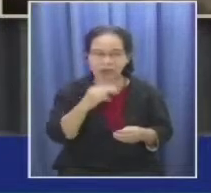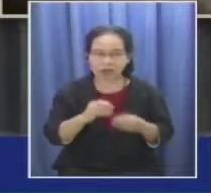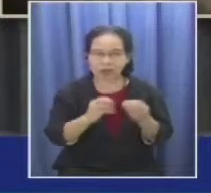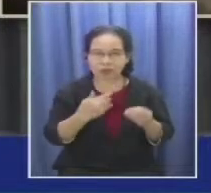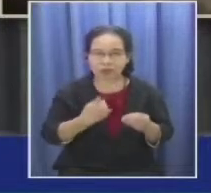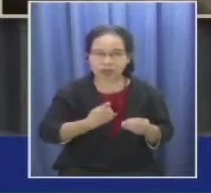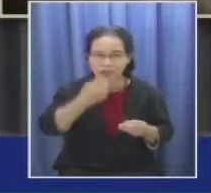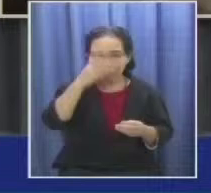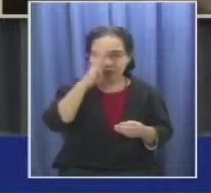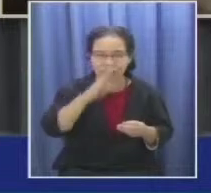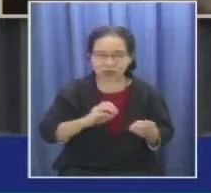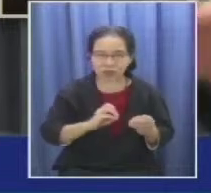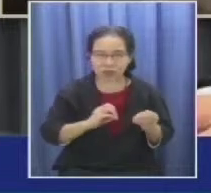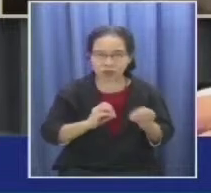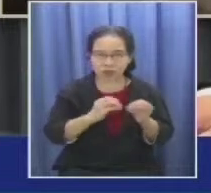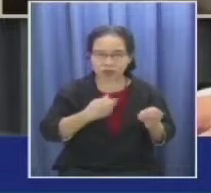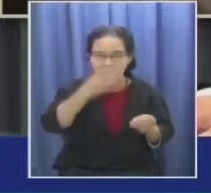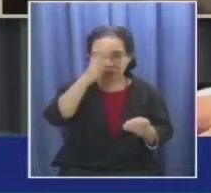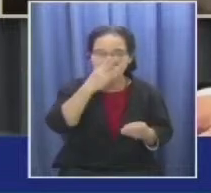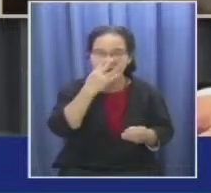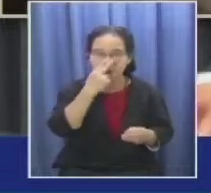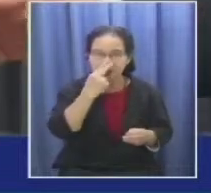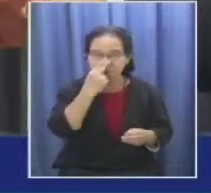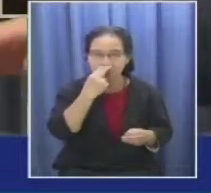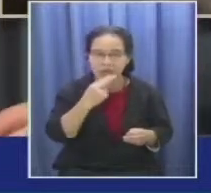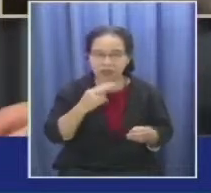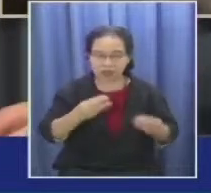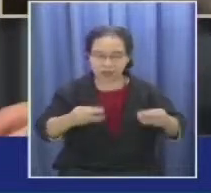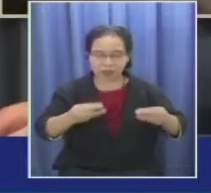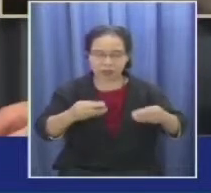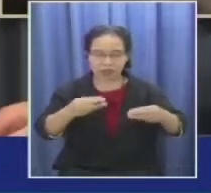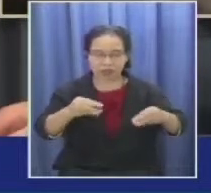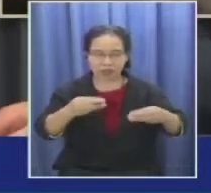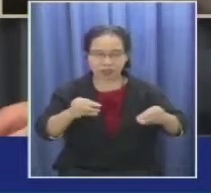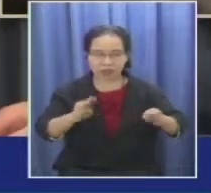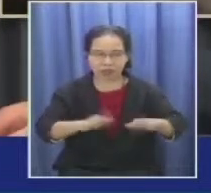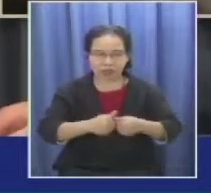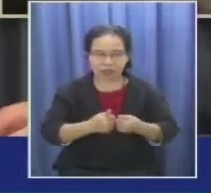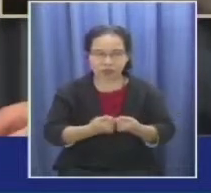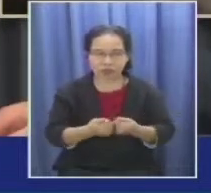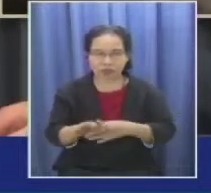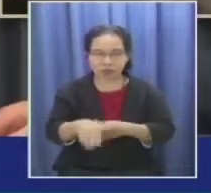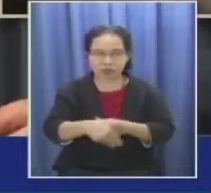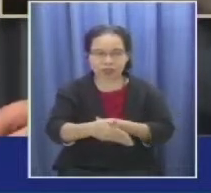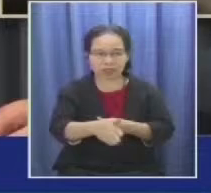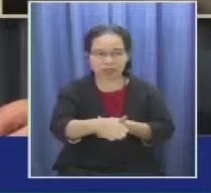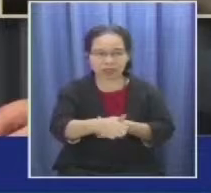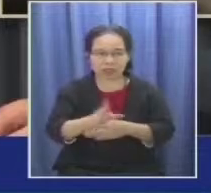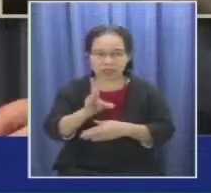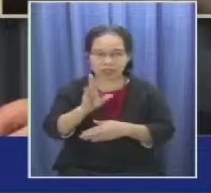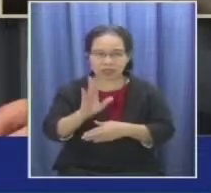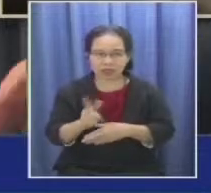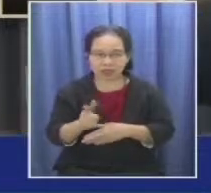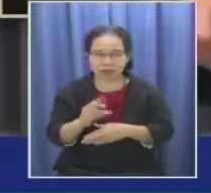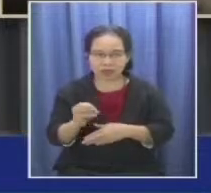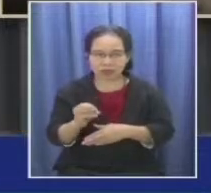bɔhunu mpo na yɛsɛm a yɛka nipa to kata Awurade ɔmo di agro